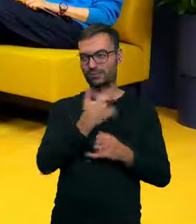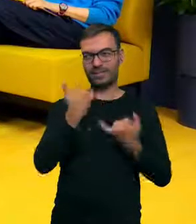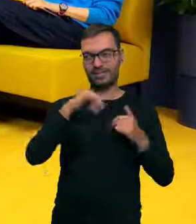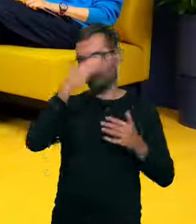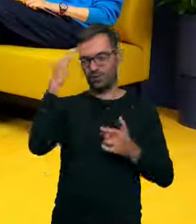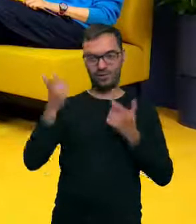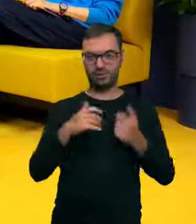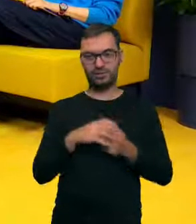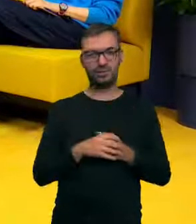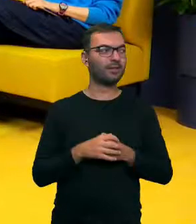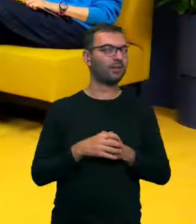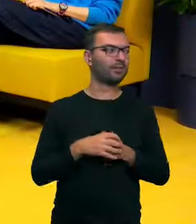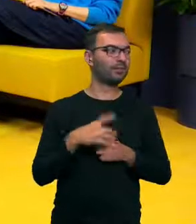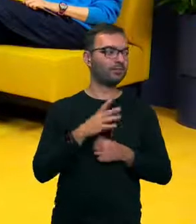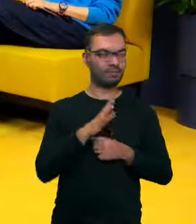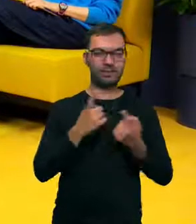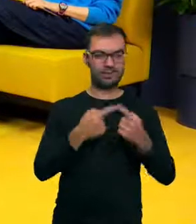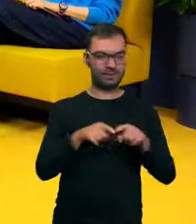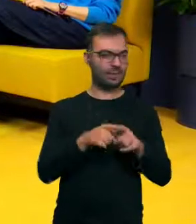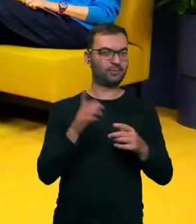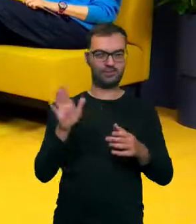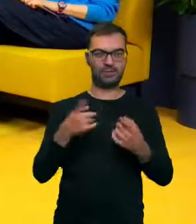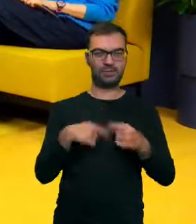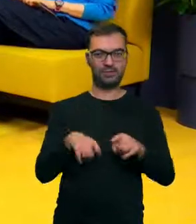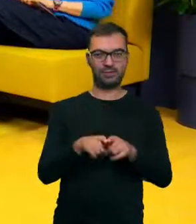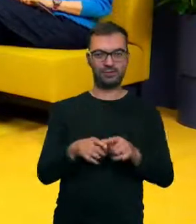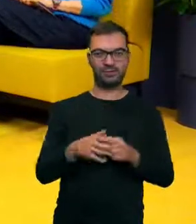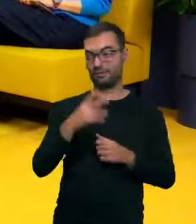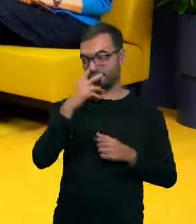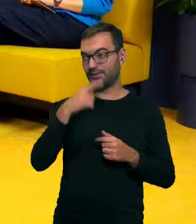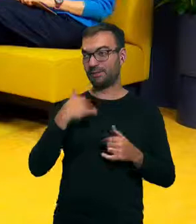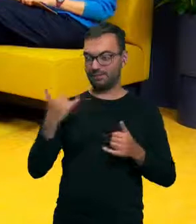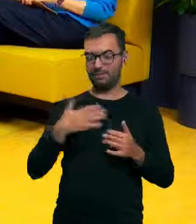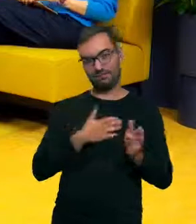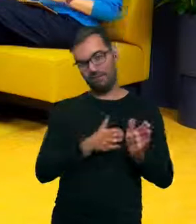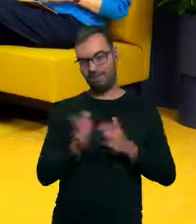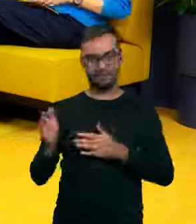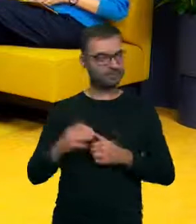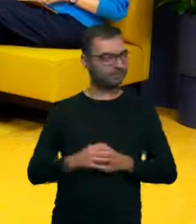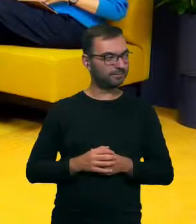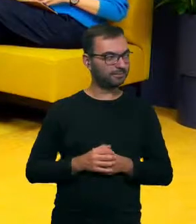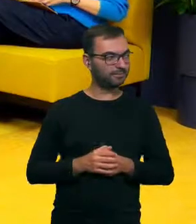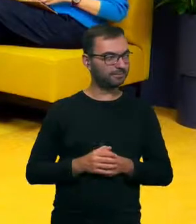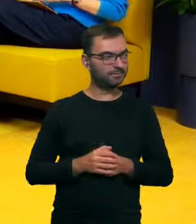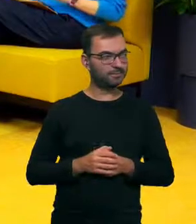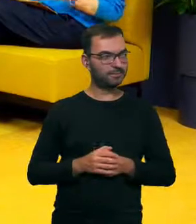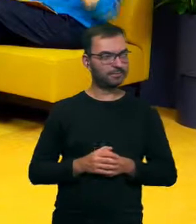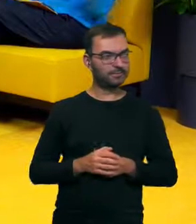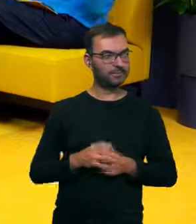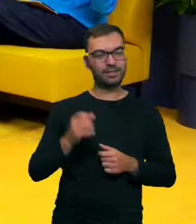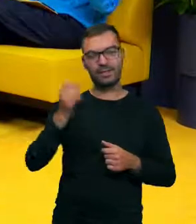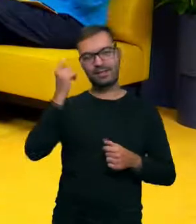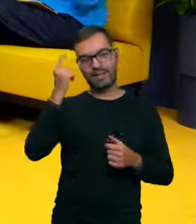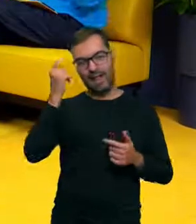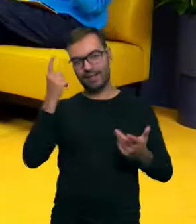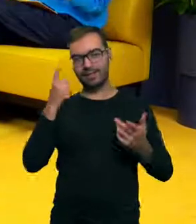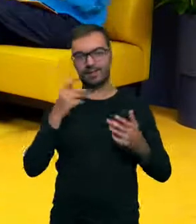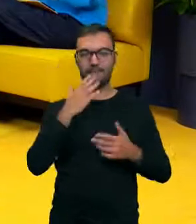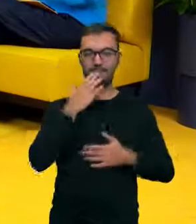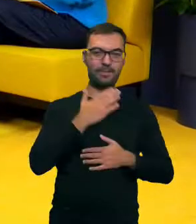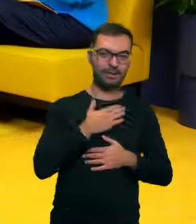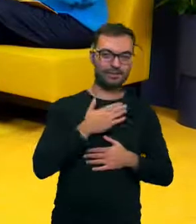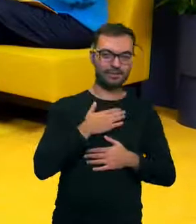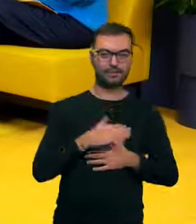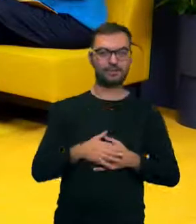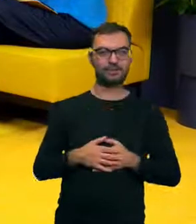Nie, coś innego. Ale nie, no ty masz zespół, Tomek, no właśnie. No widzisz, ja zawsze mogę tam. Że to jeszcze kwestia talentu, pasji i tak dalej, i tak